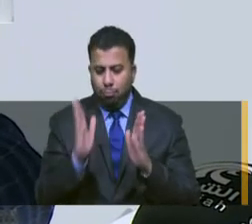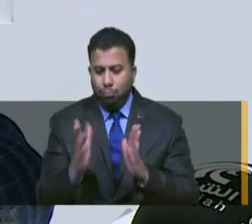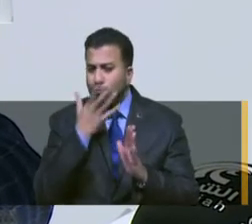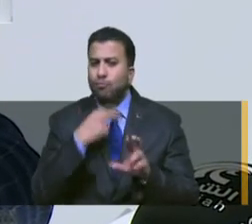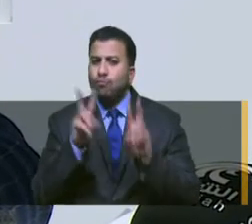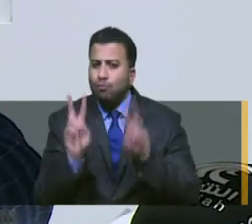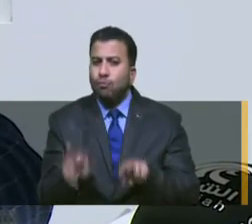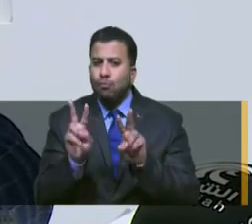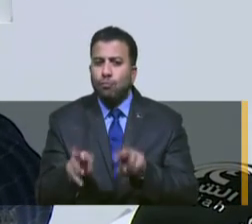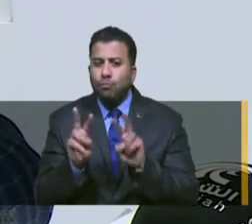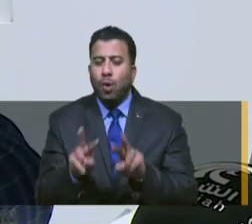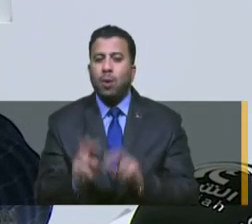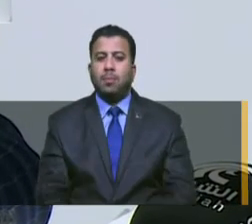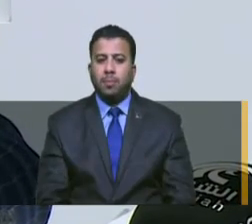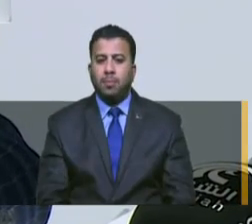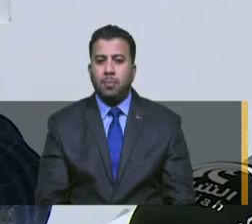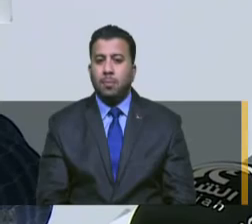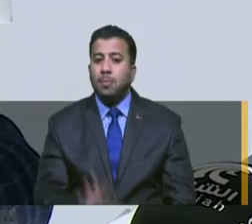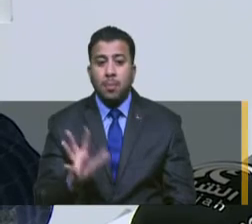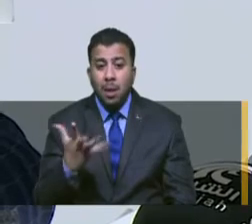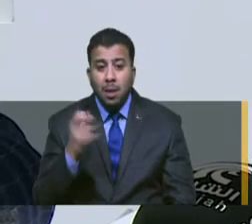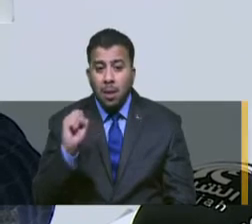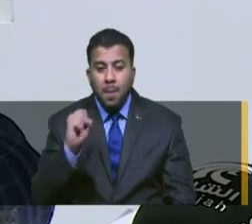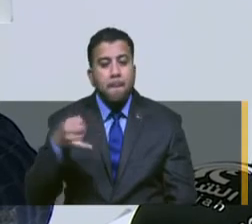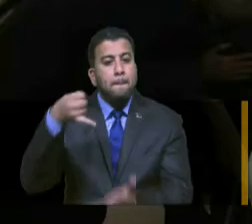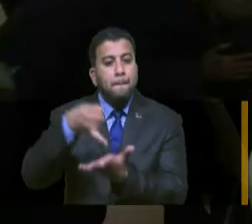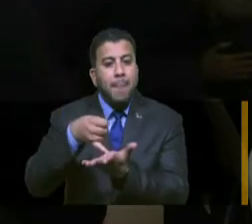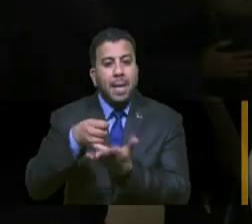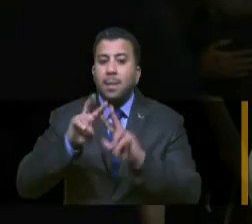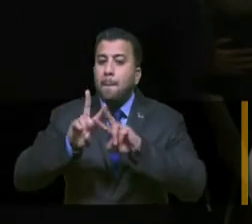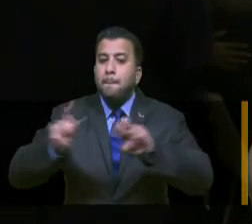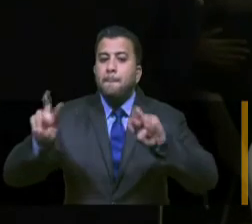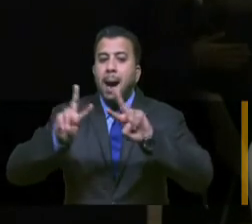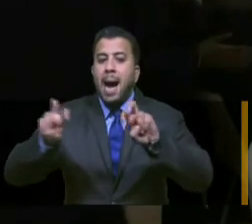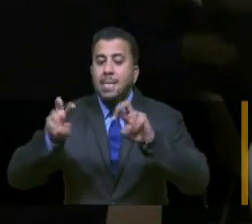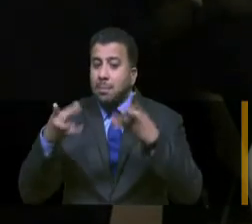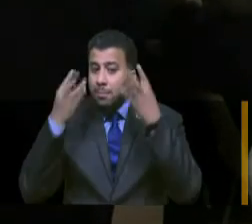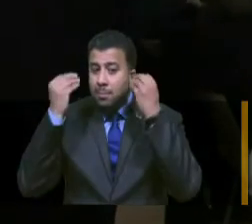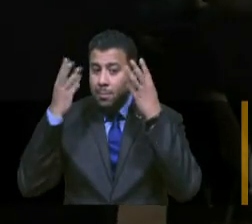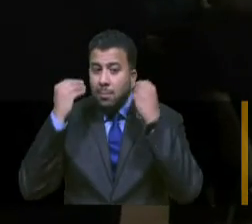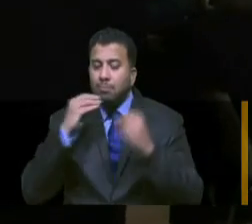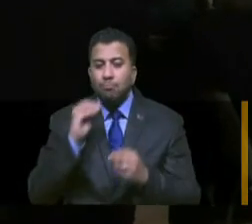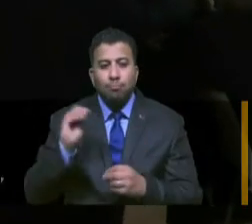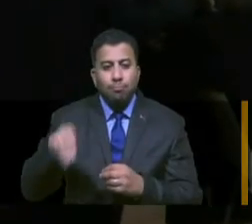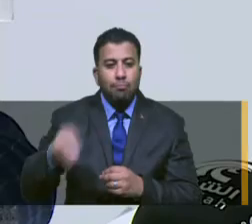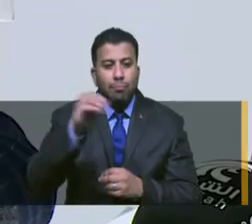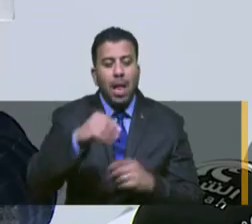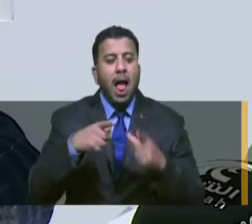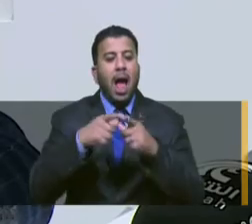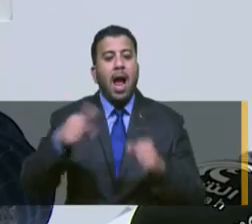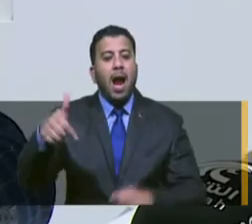بشكلها بالضبط، خدمة للمراكز البحثية اللي هي تحتوي رحالة كان في